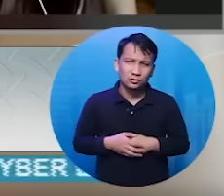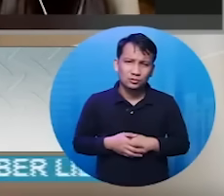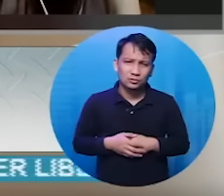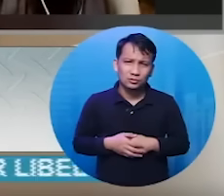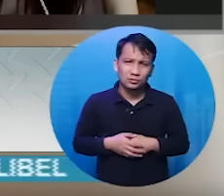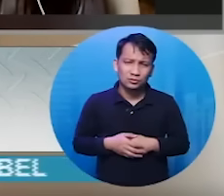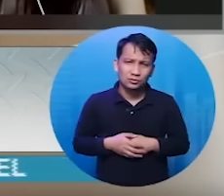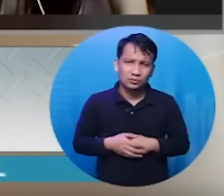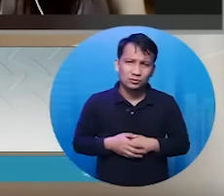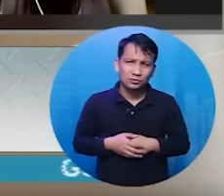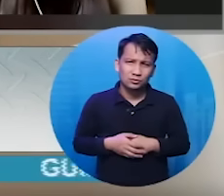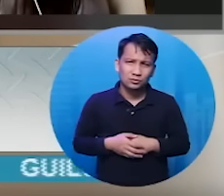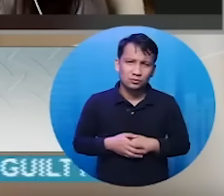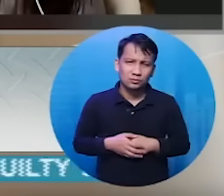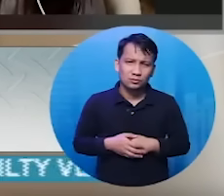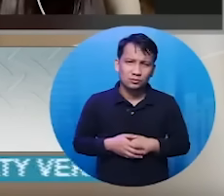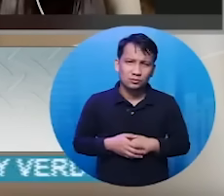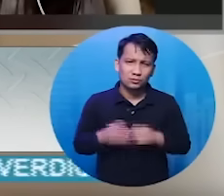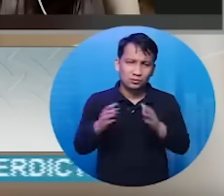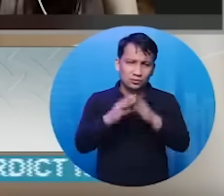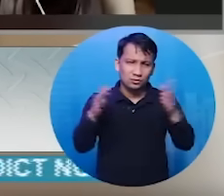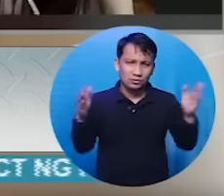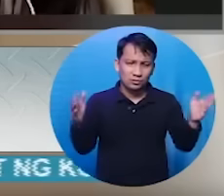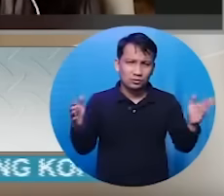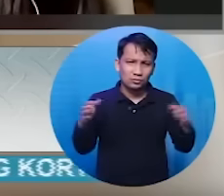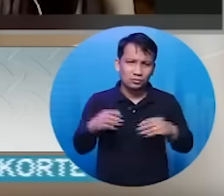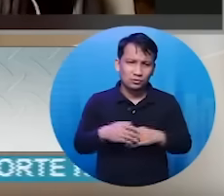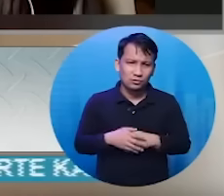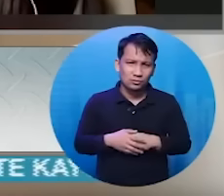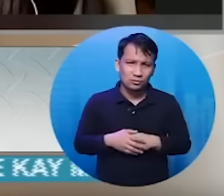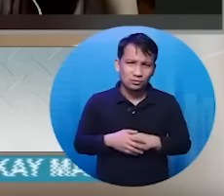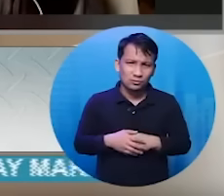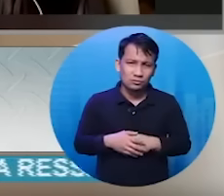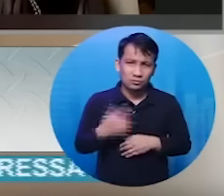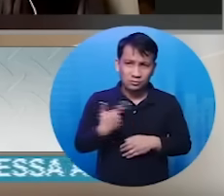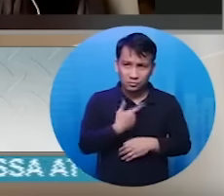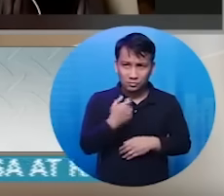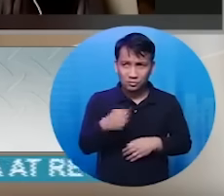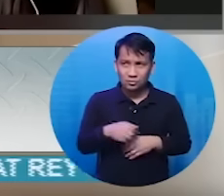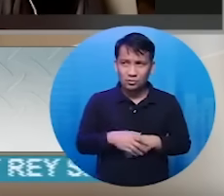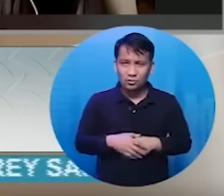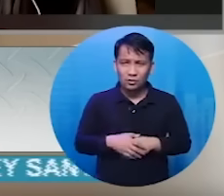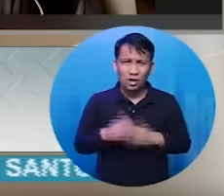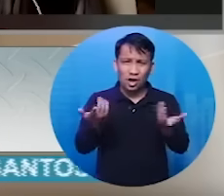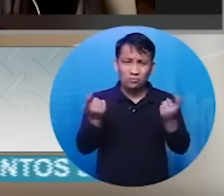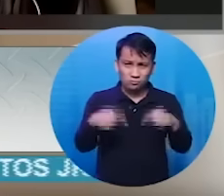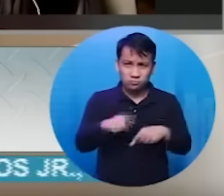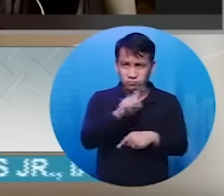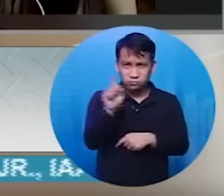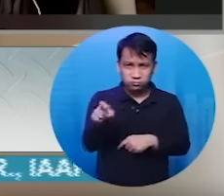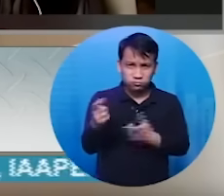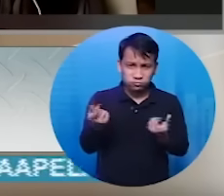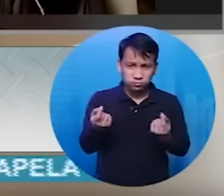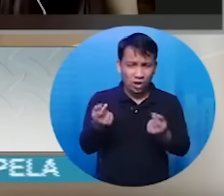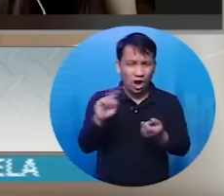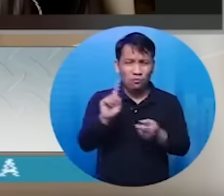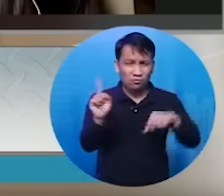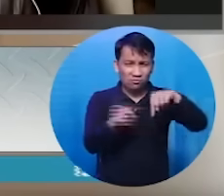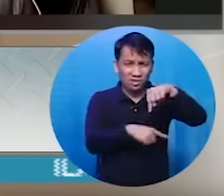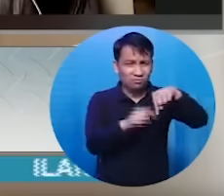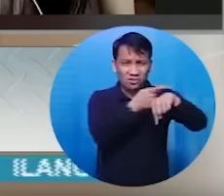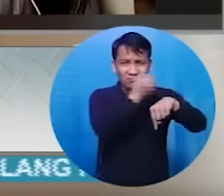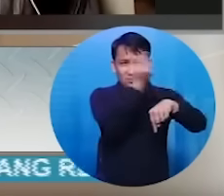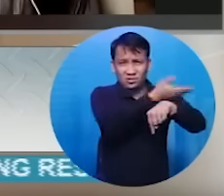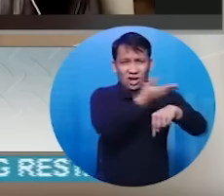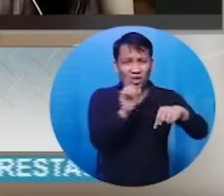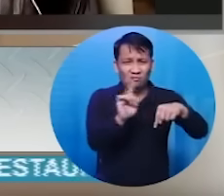naman gano'ng kalaki ang kasalanan niya, kumbaga bubutan niya ng magkapatid. So, ano pong gusto niyo mangyari, Nay? Anong klaseng leksyon ang ibibigay